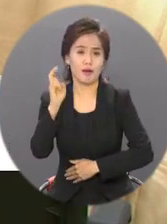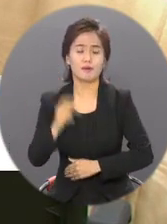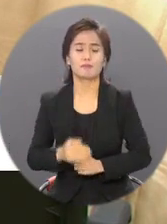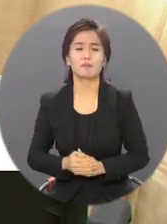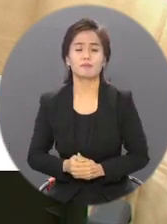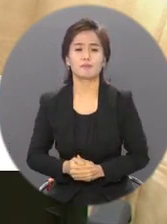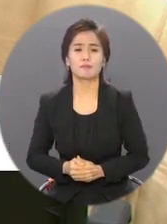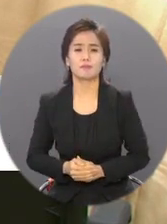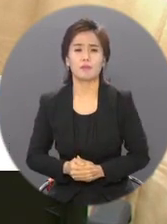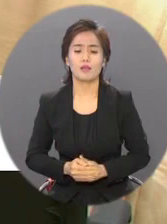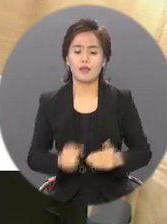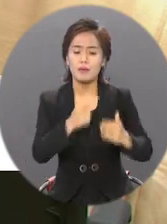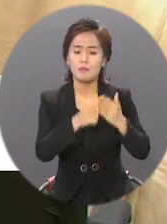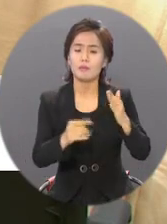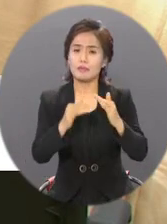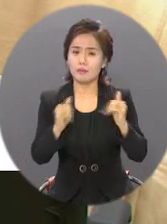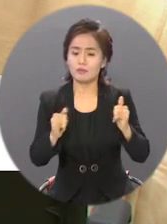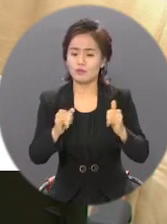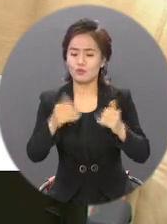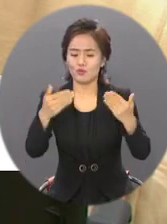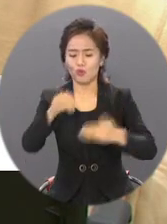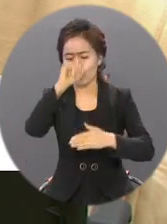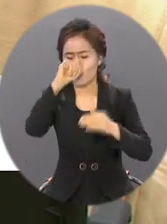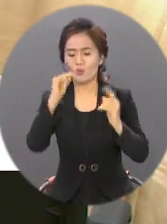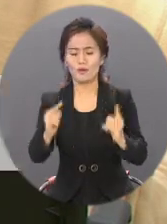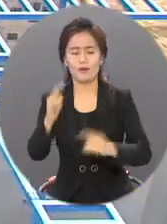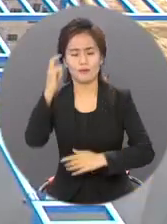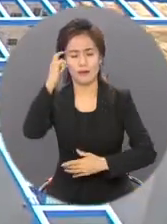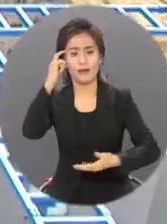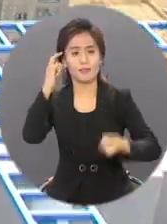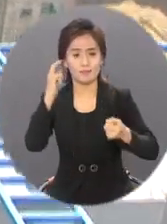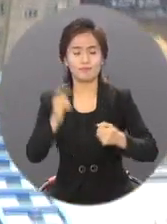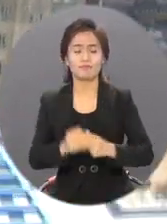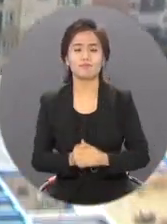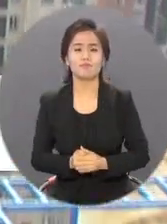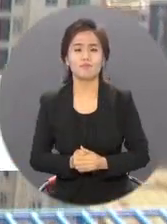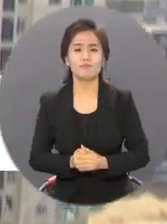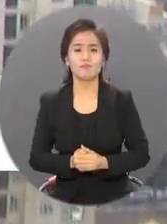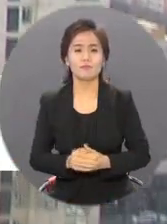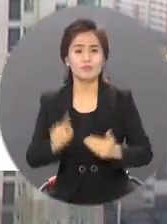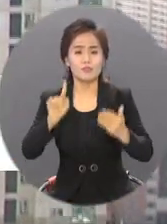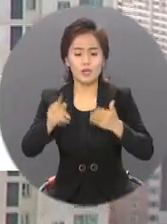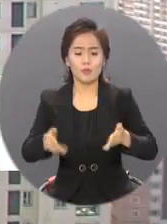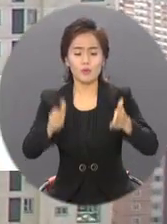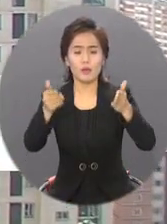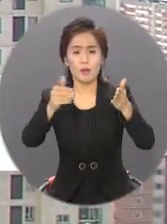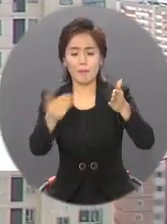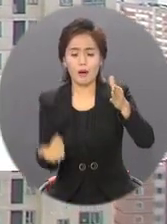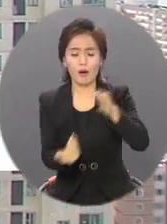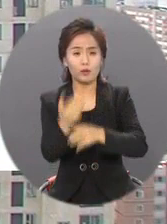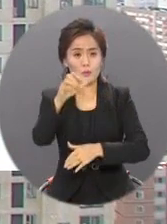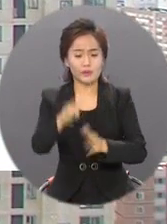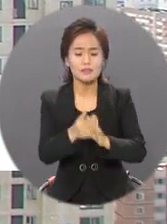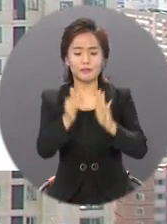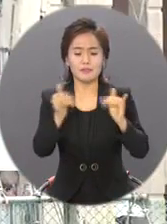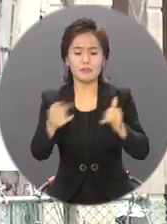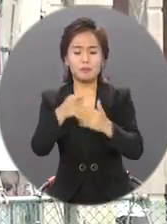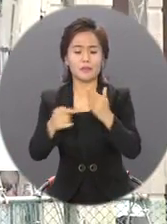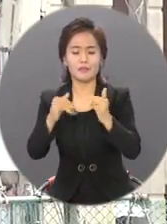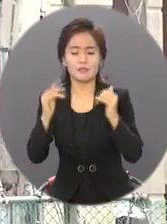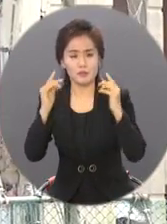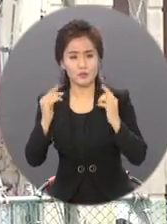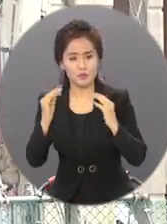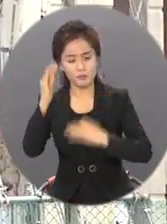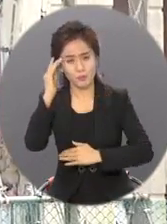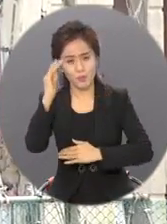보면 피해자 분들이 주신 기회 라고 생각하거든요 내일 붕괴 사고 현장에는 시민들이 피해자들을 추모할 수 있는